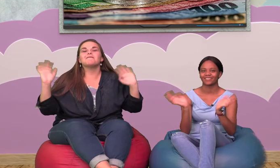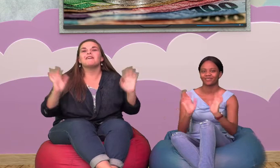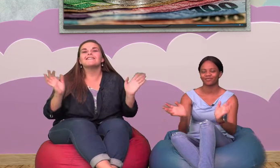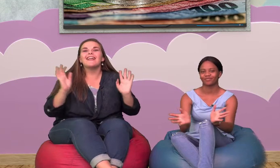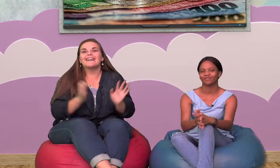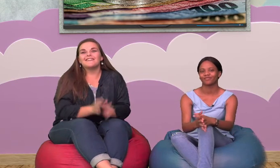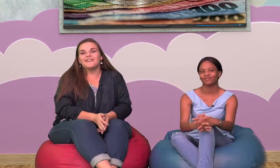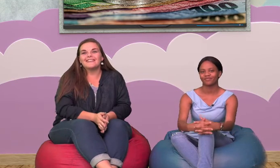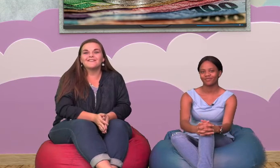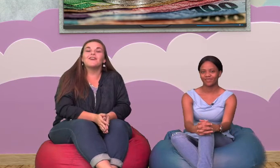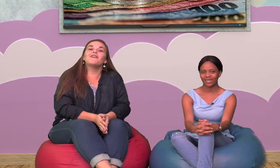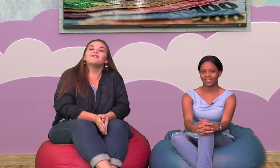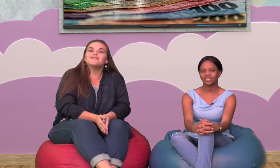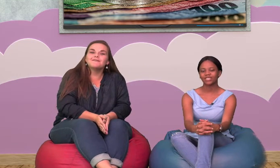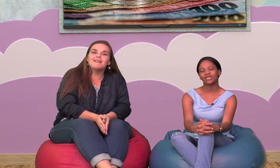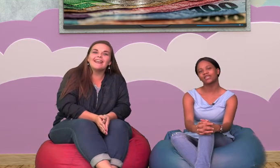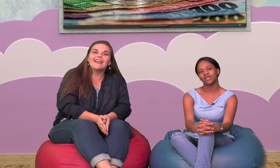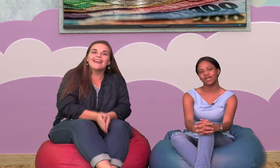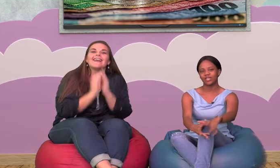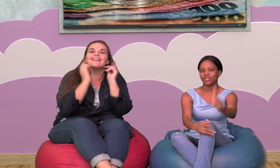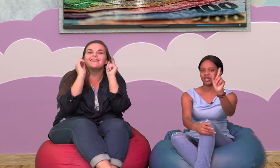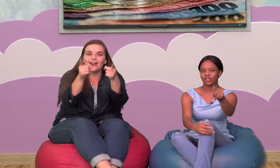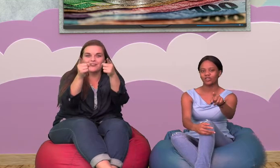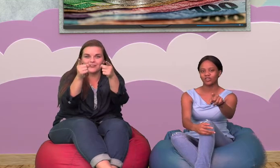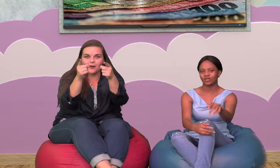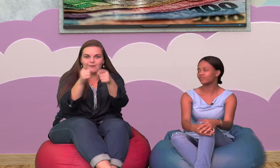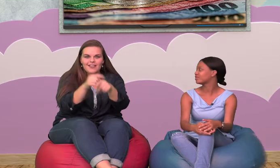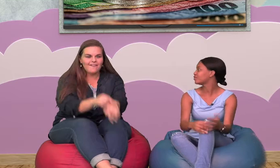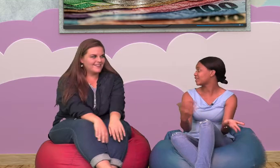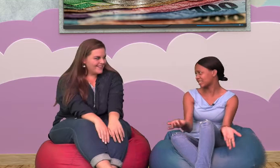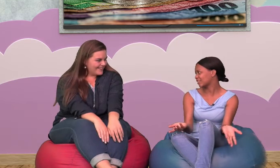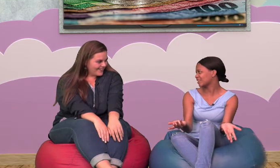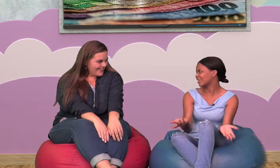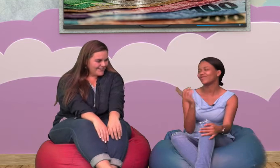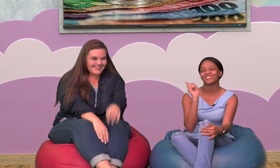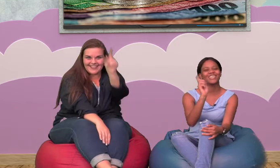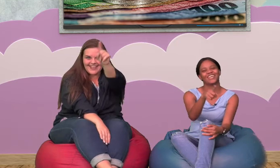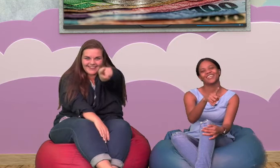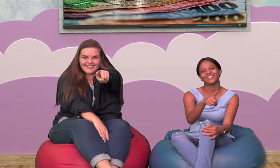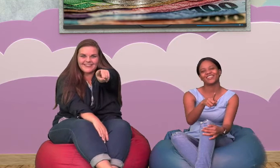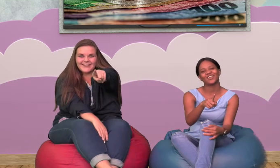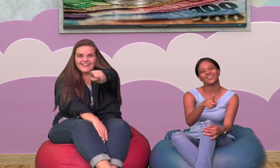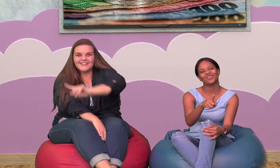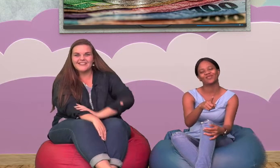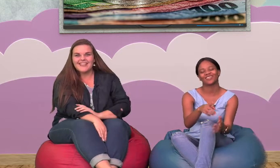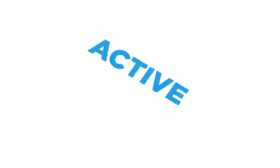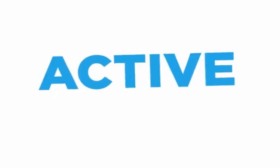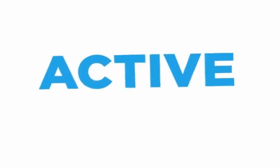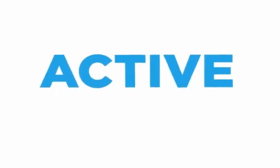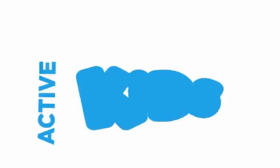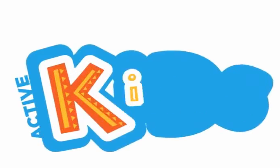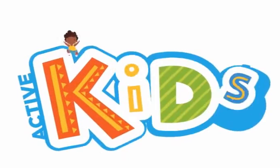welkom terug by My Zone Active Kids, waar ons belê in jou toekoms. Wie se toekoms? Jou toekoms!